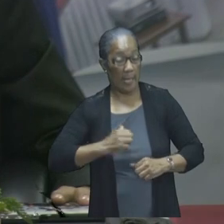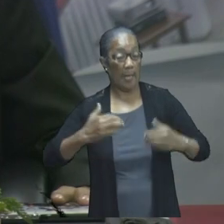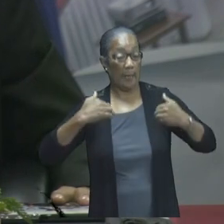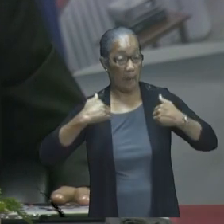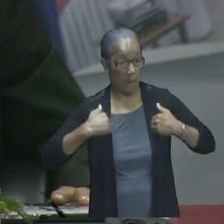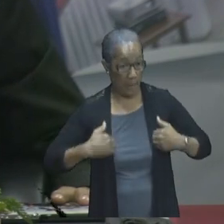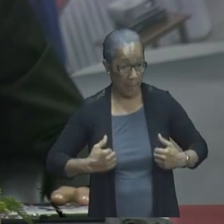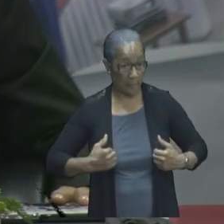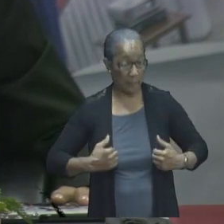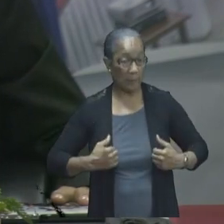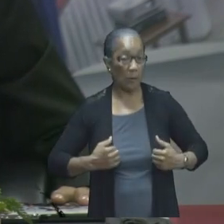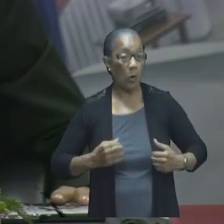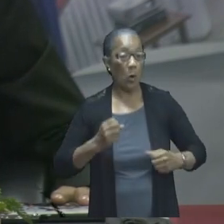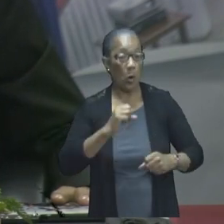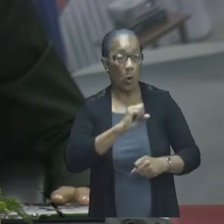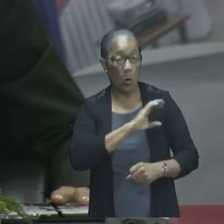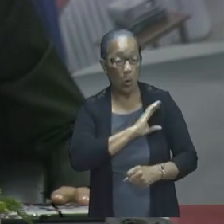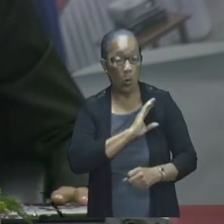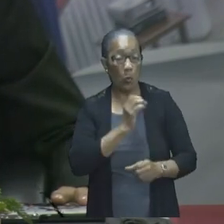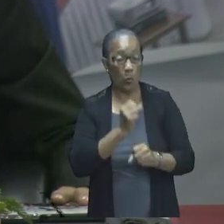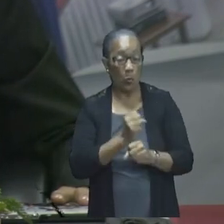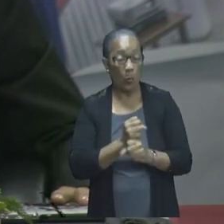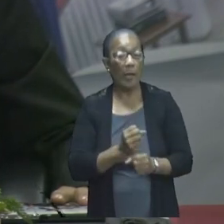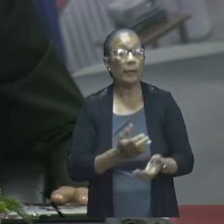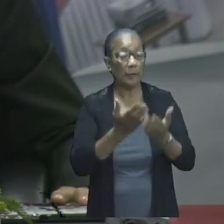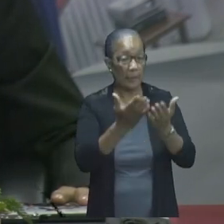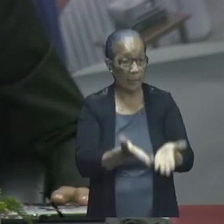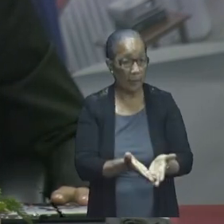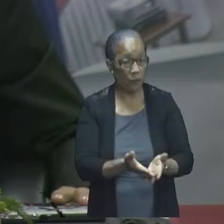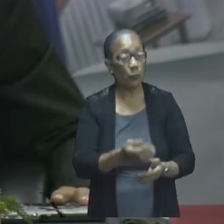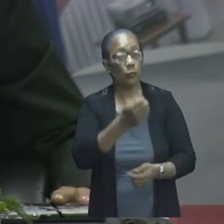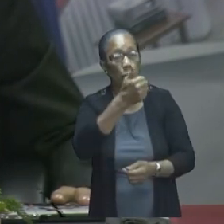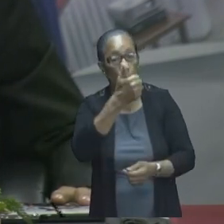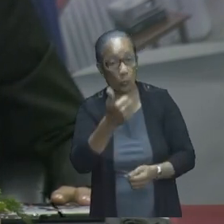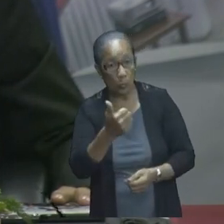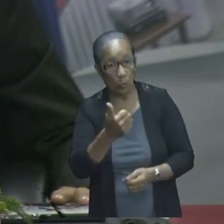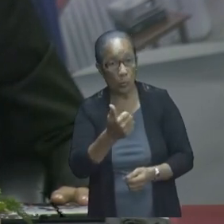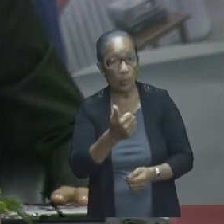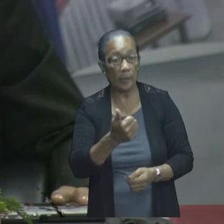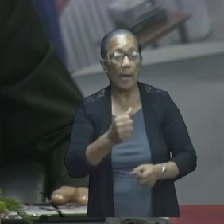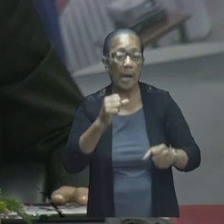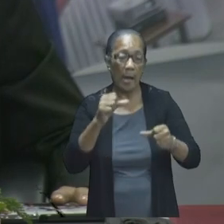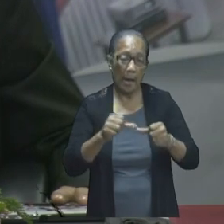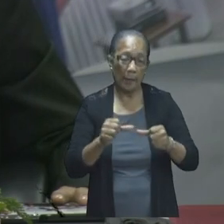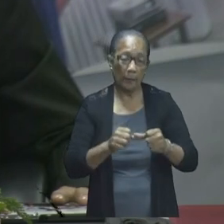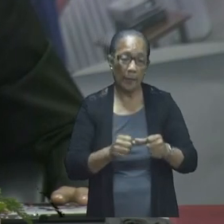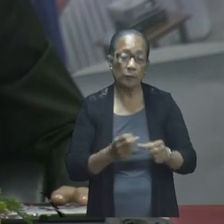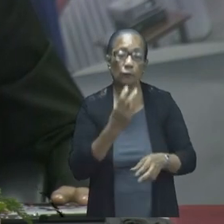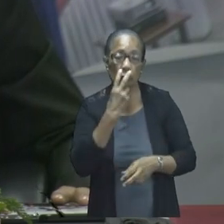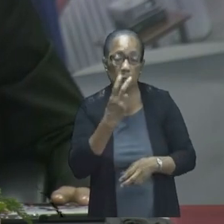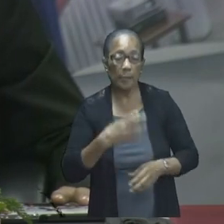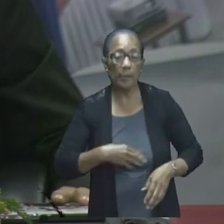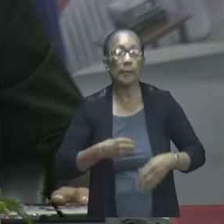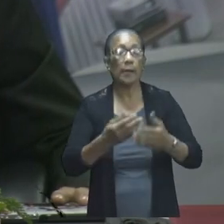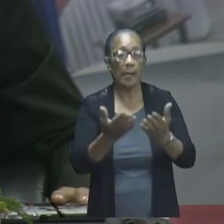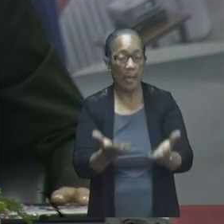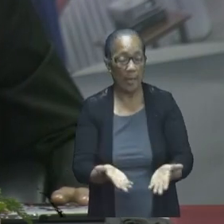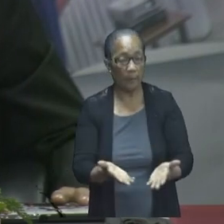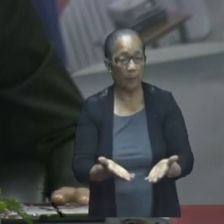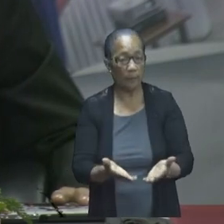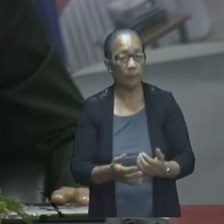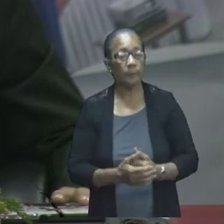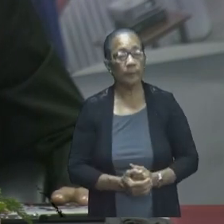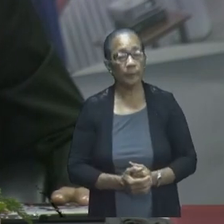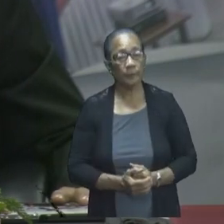dat ze ook allemaal hier binnen goud worden met goede arbeidsvoorzieningen en ook al goed controle up en dat er geen sprake kan zijn van misbruik